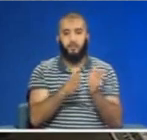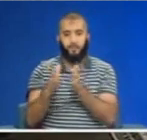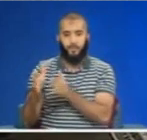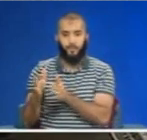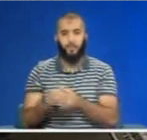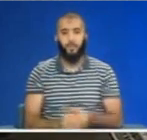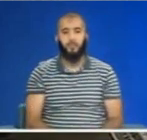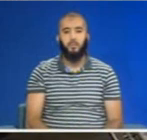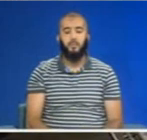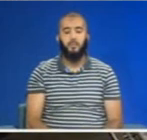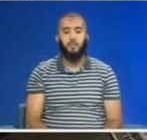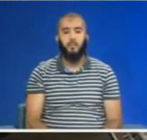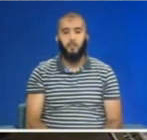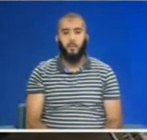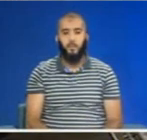بالسلامة.